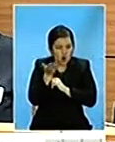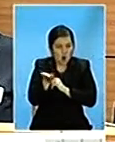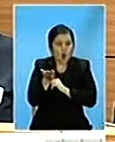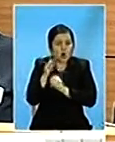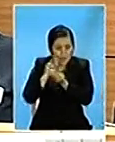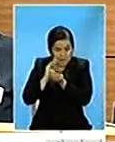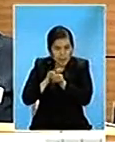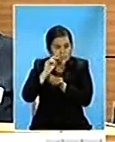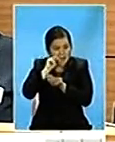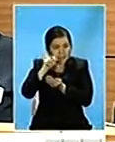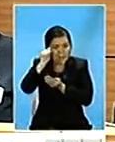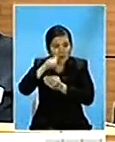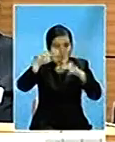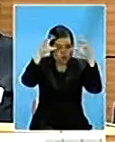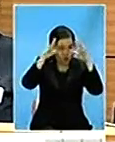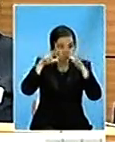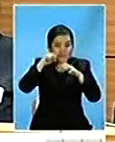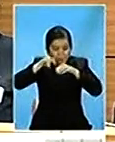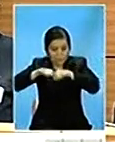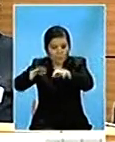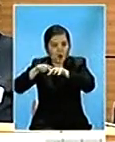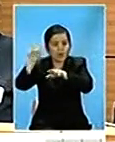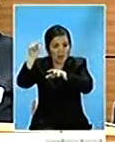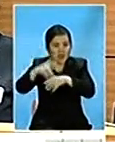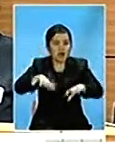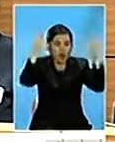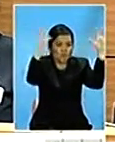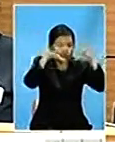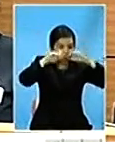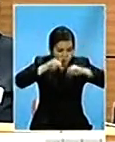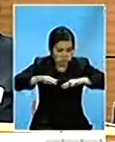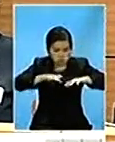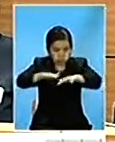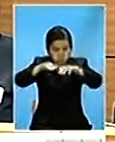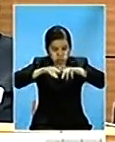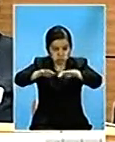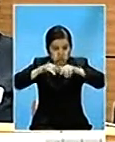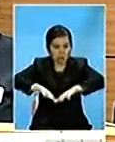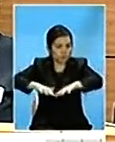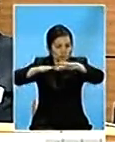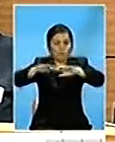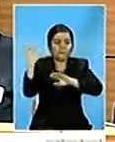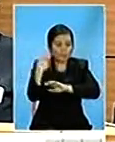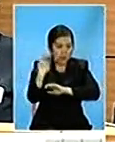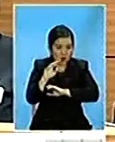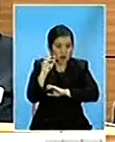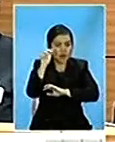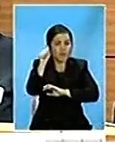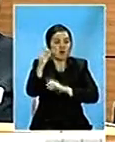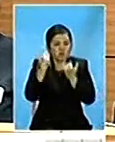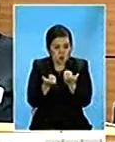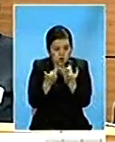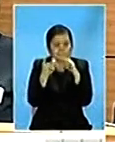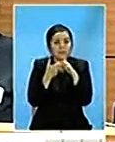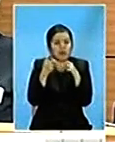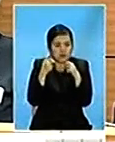ให้อยู่เวลาหน้าแล้งเวลาหน้าฝนก็อย่าให้มันไหลบ่าท่วมไร่นาพี่น้องประชาชนเพราะนี้คือปัญหาซึ่